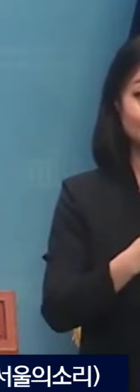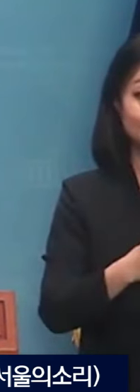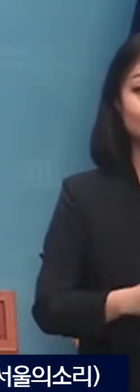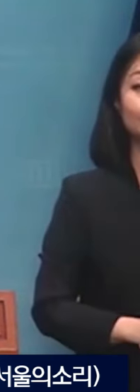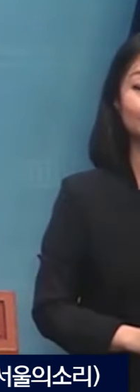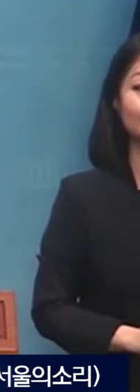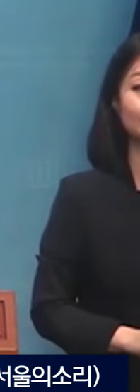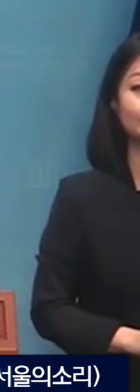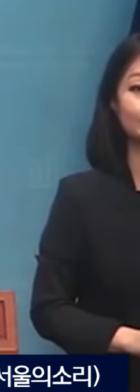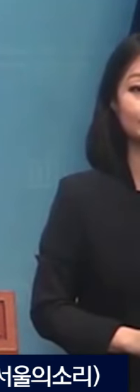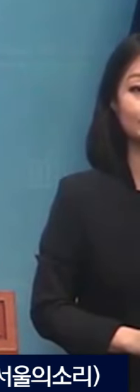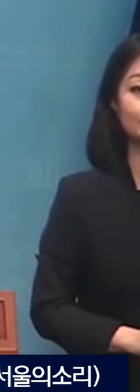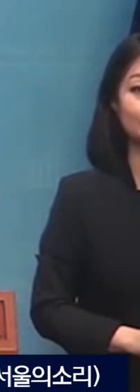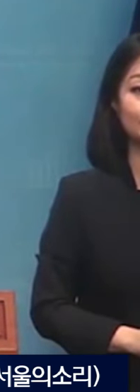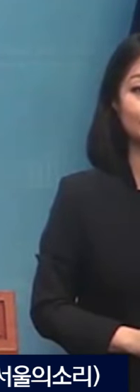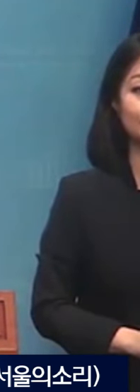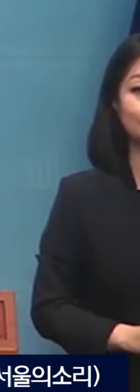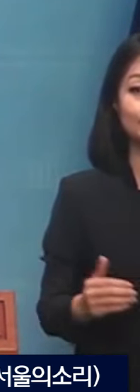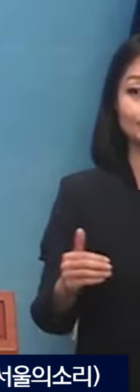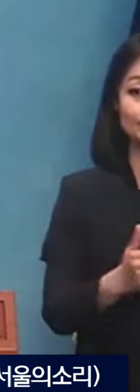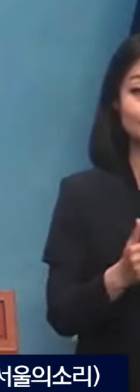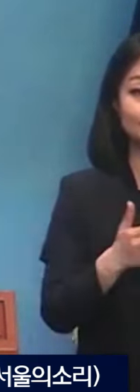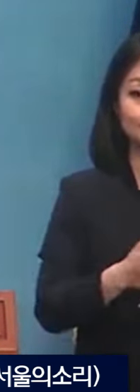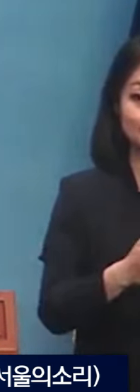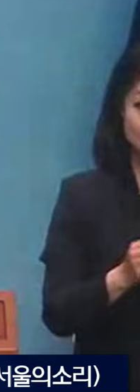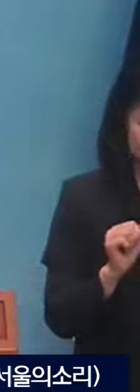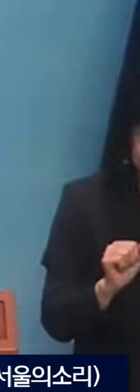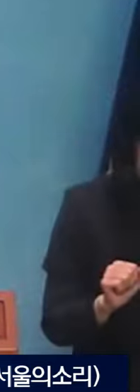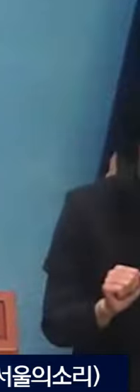설명을 좀 드리도록 하겠습니다. 이상입니다.